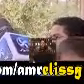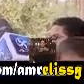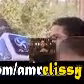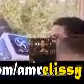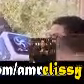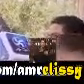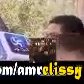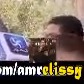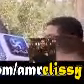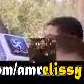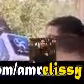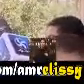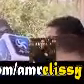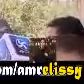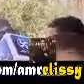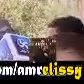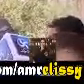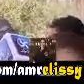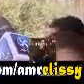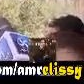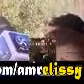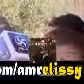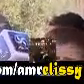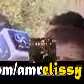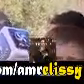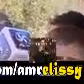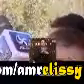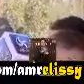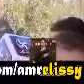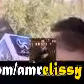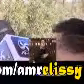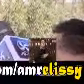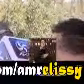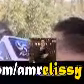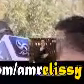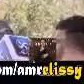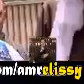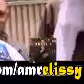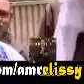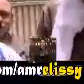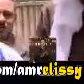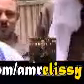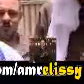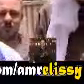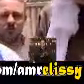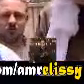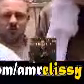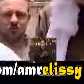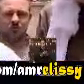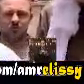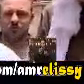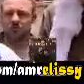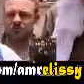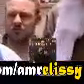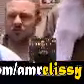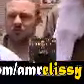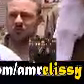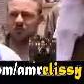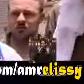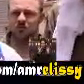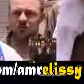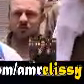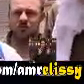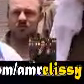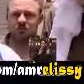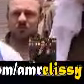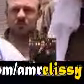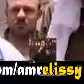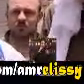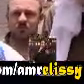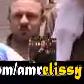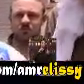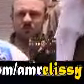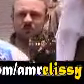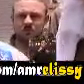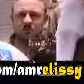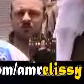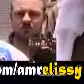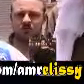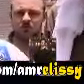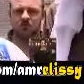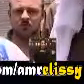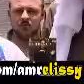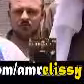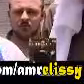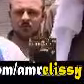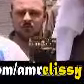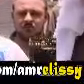الاحراز من مشاكل صحيه بسبب تلوث مياه الشرب. البلد بالكامل النهارده القريه كلها ما هي الا طرنشات في